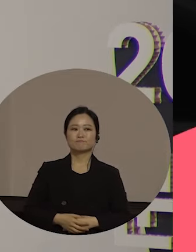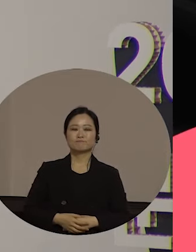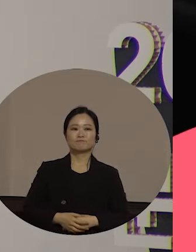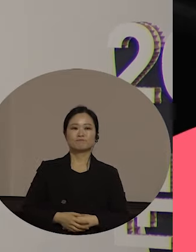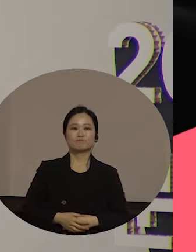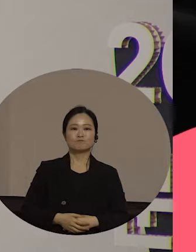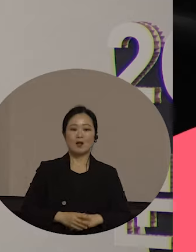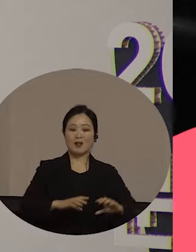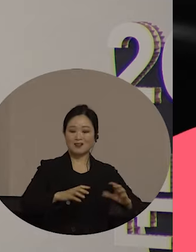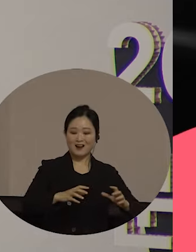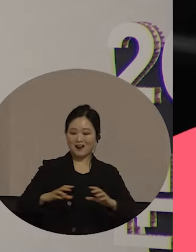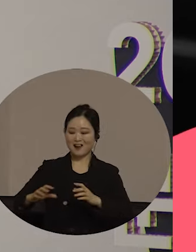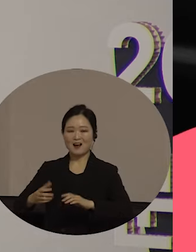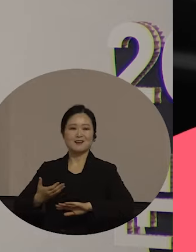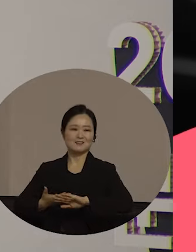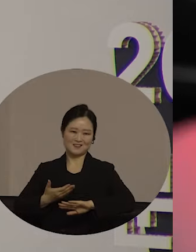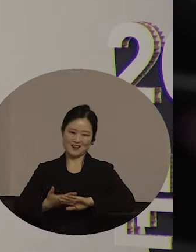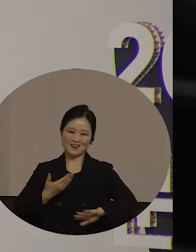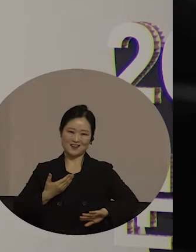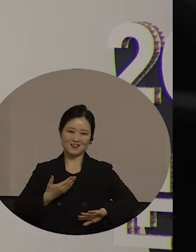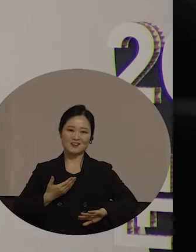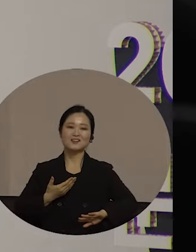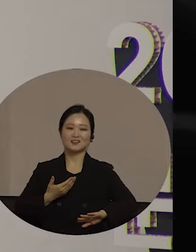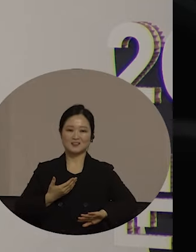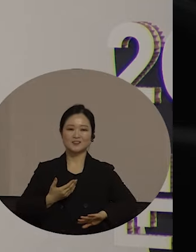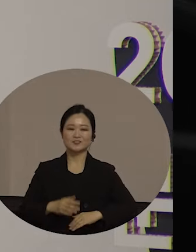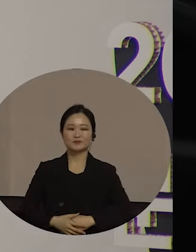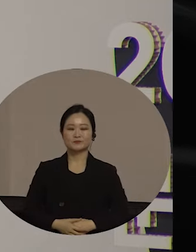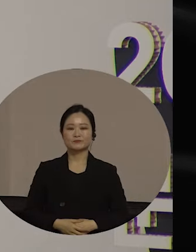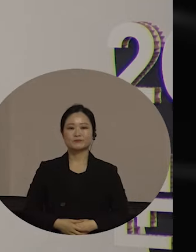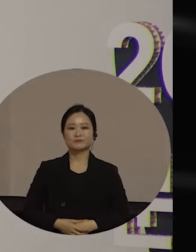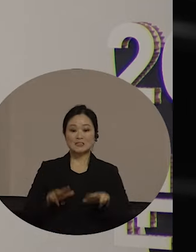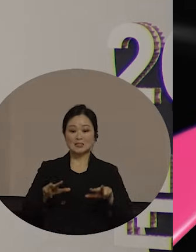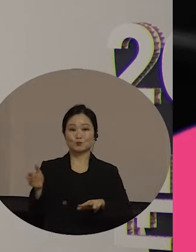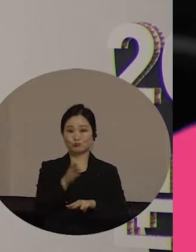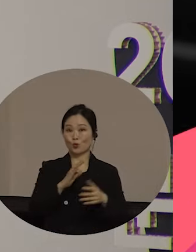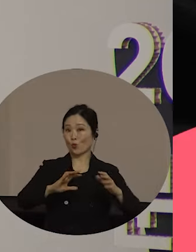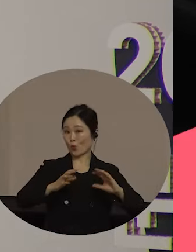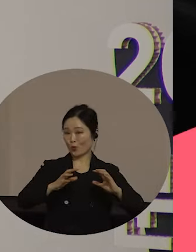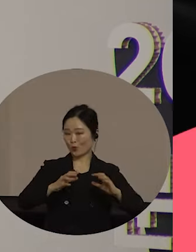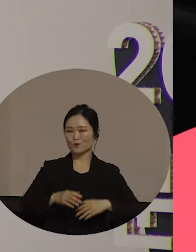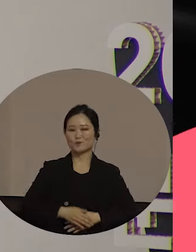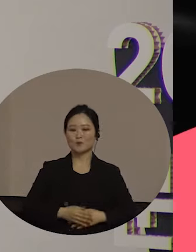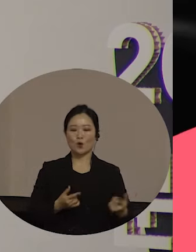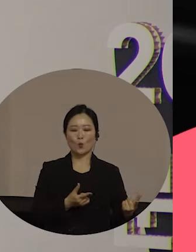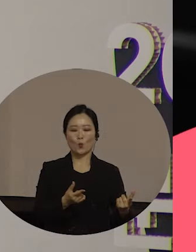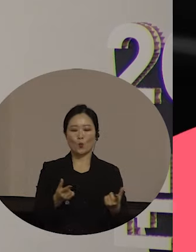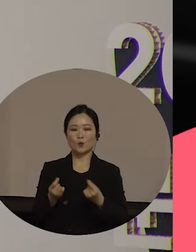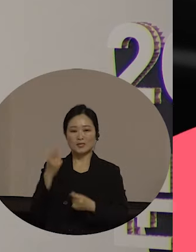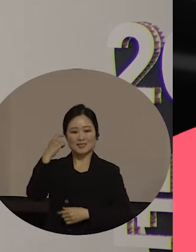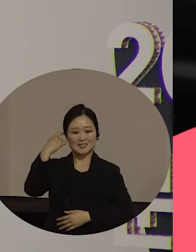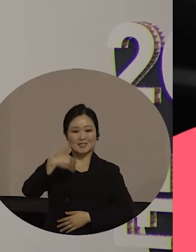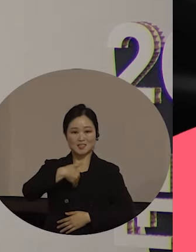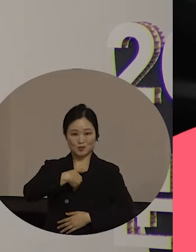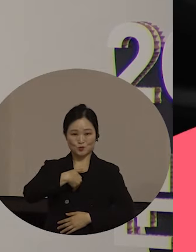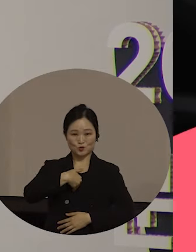좀 다르지만 우리도 굉장히 받을 수 있는 그런 사례를 말씀하셨습니다. 공통적으로 있는 질문부터 제가